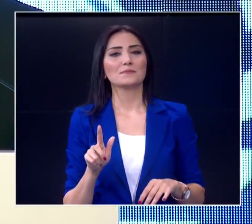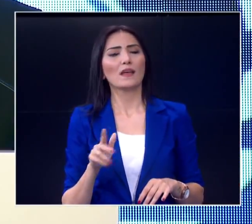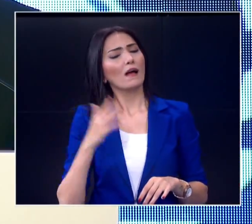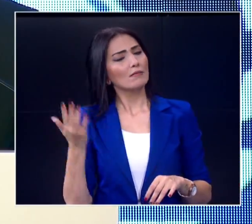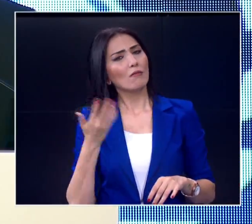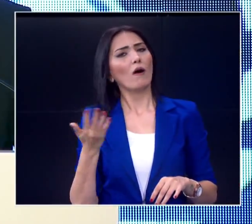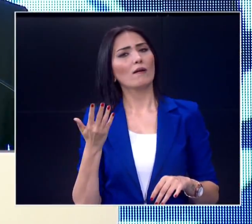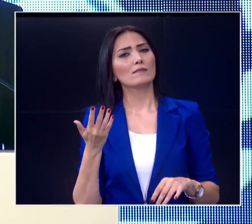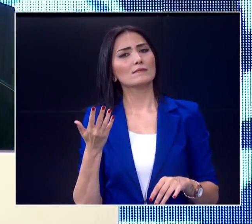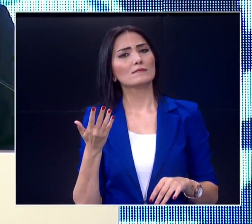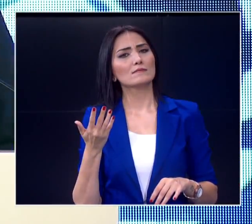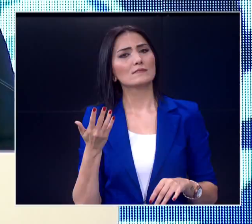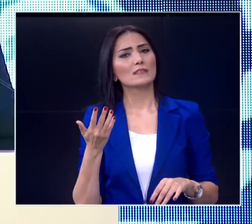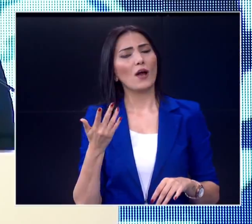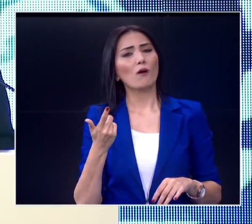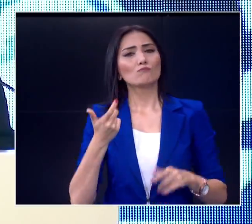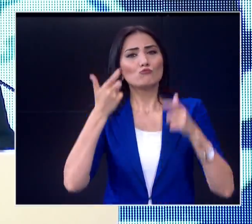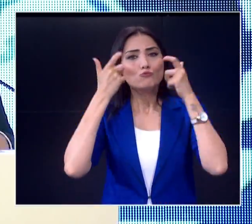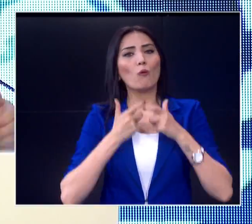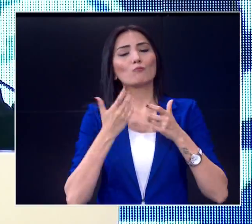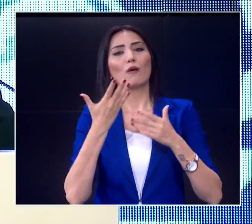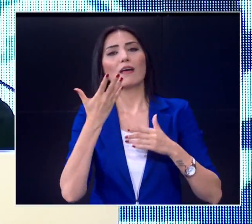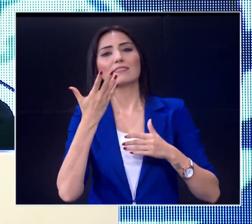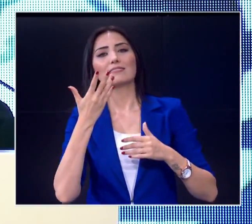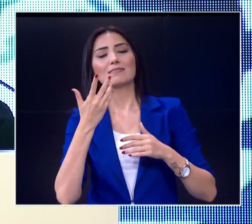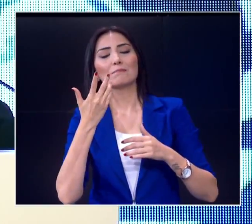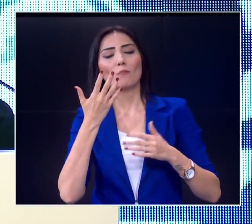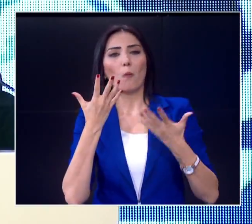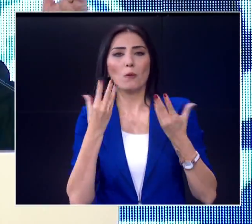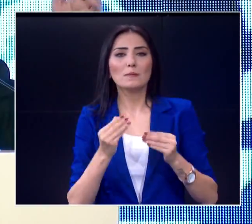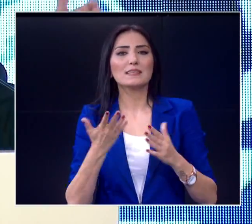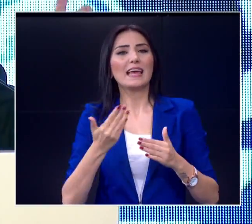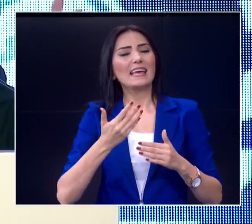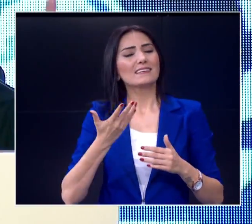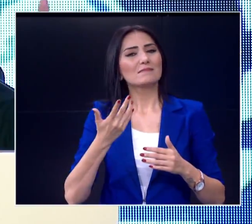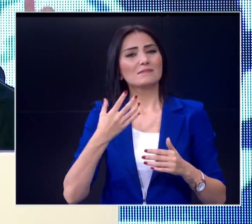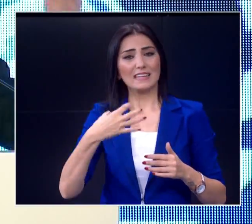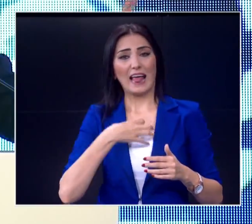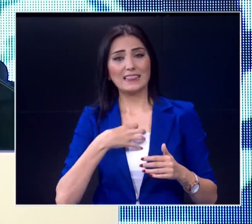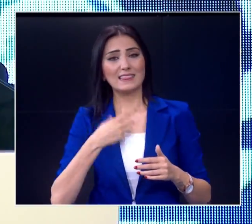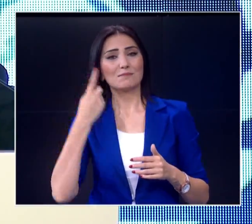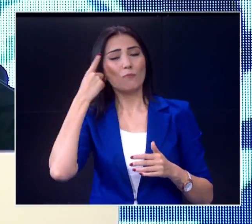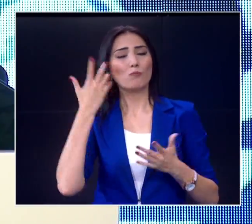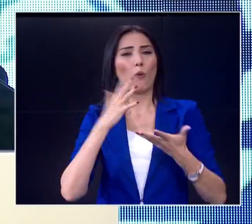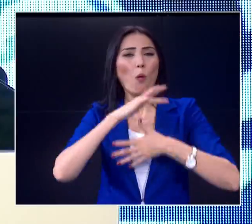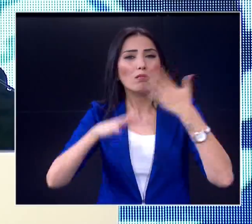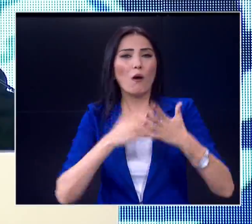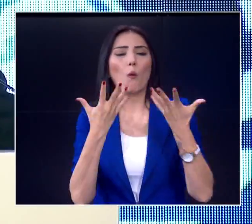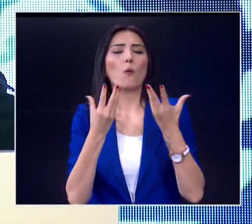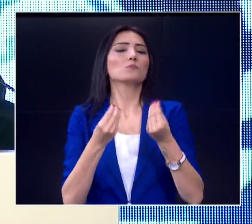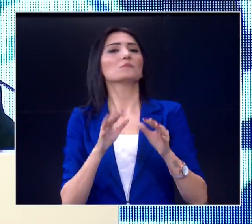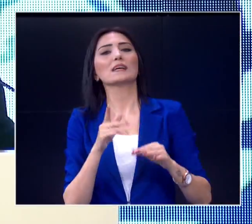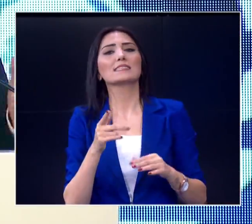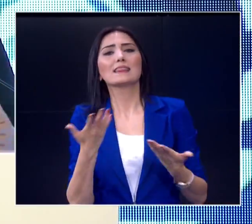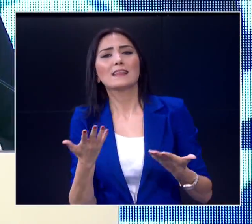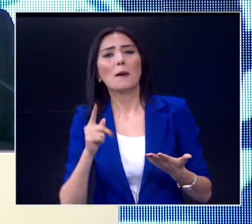Daha sorumlu davranması lazım. İleride ne kendinin başını belaya sokması